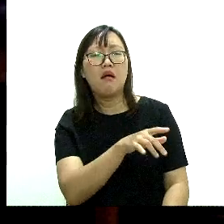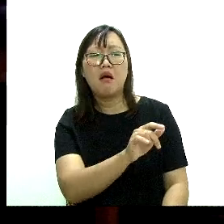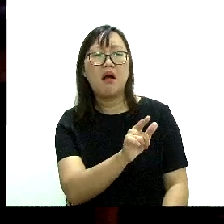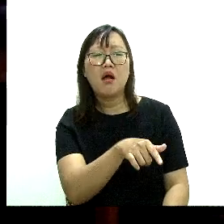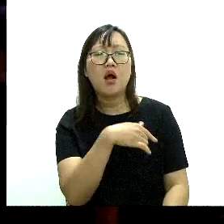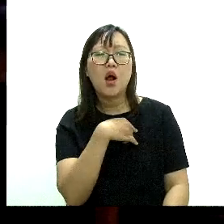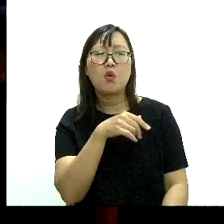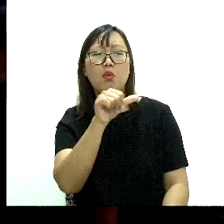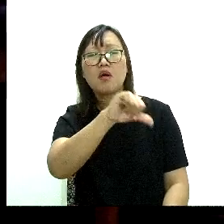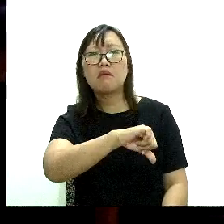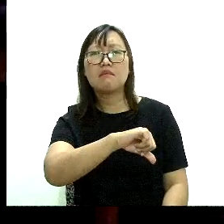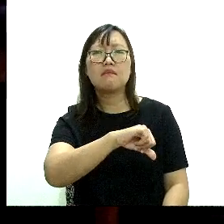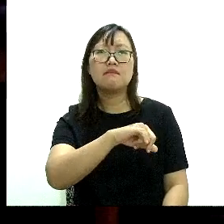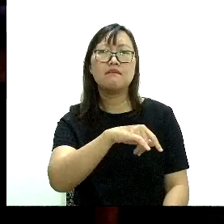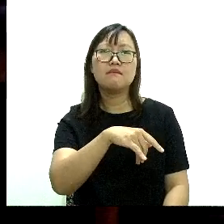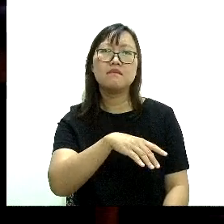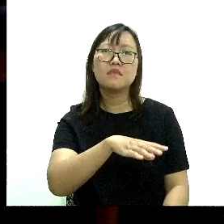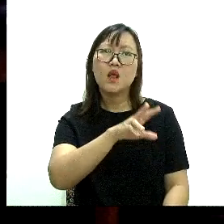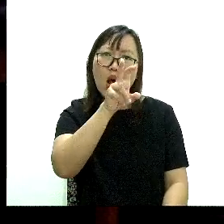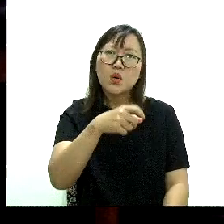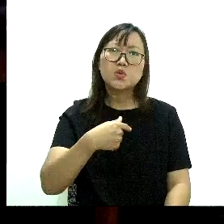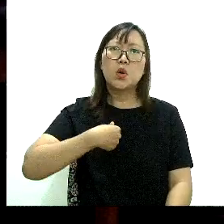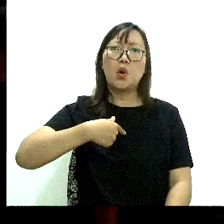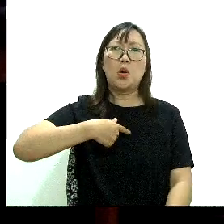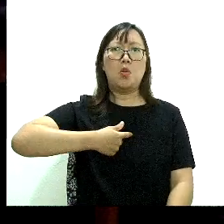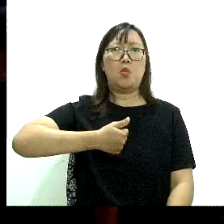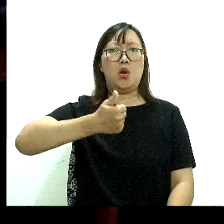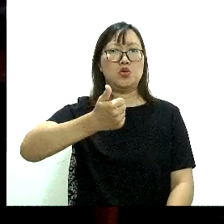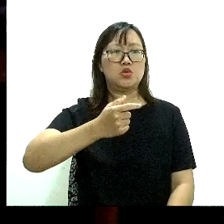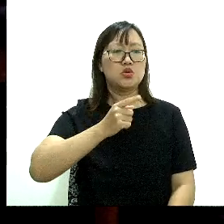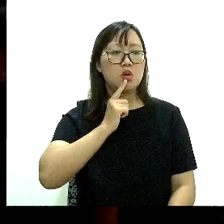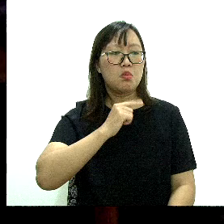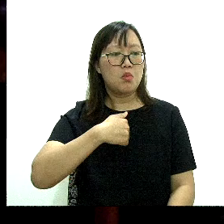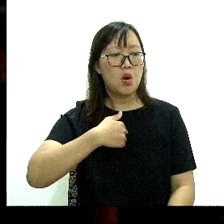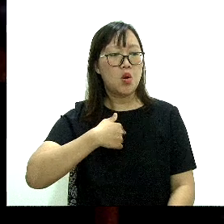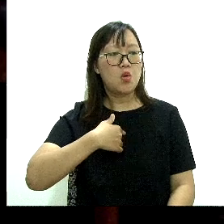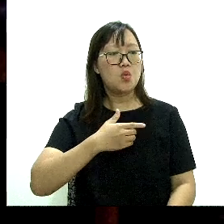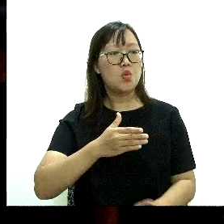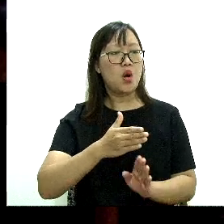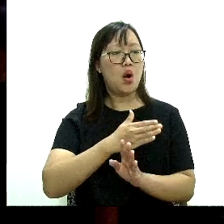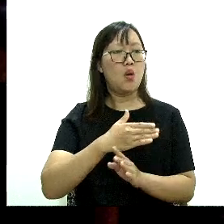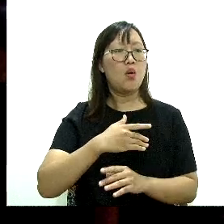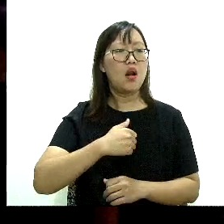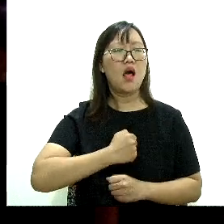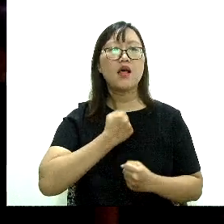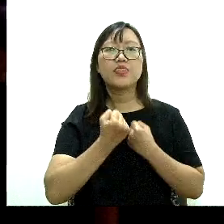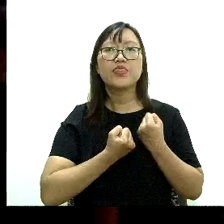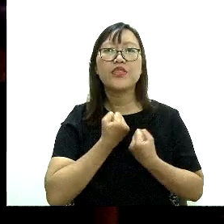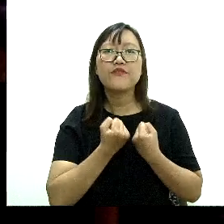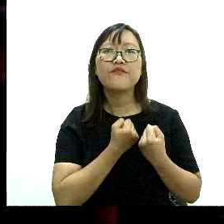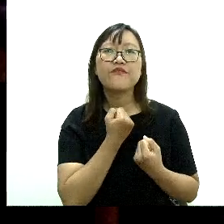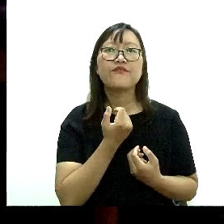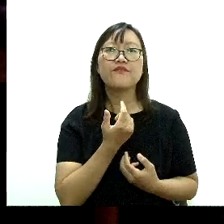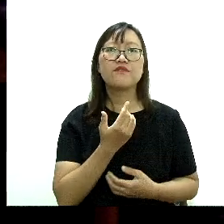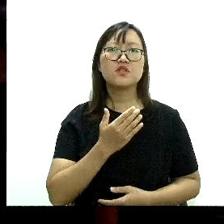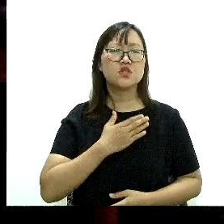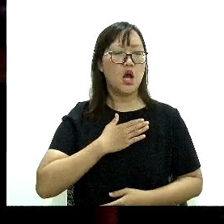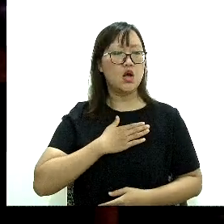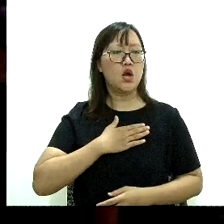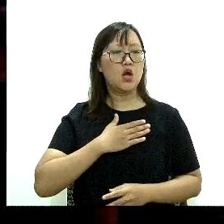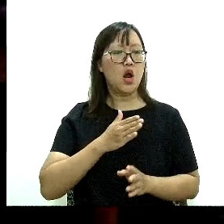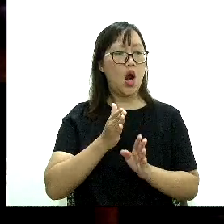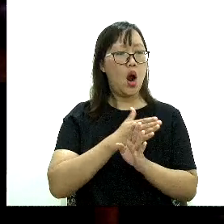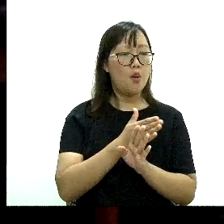Harusnya saya kan yang berhasil karena saya lebih dahulu aktif. Saya lebih dahulu berjuang. Saya lebih dahulu berusaha.